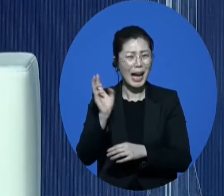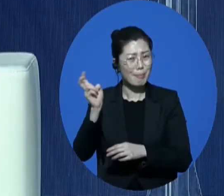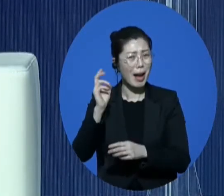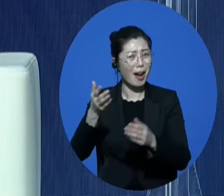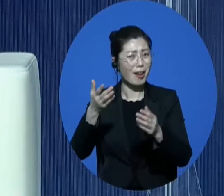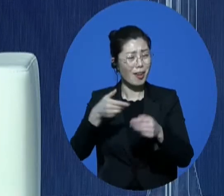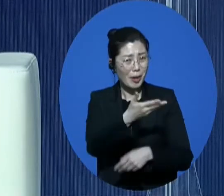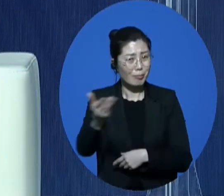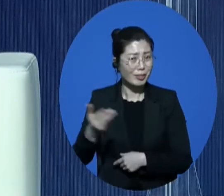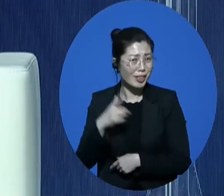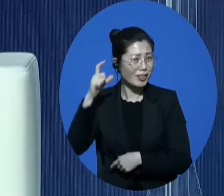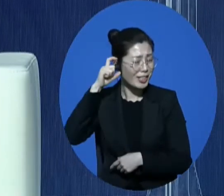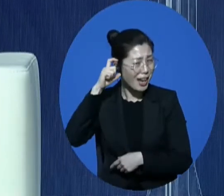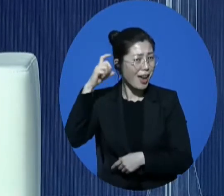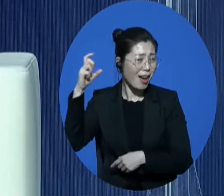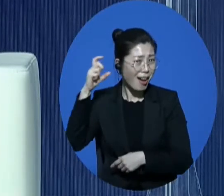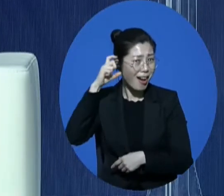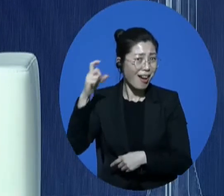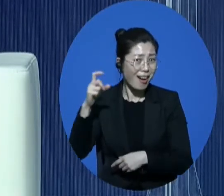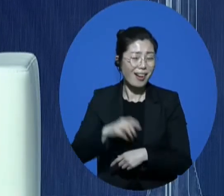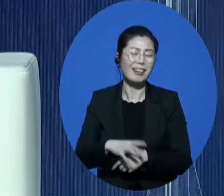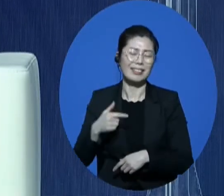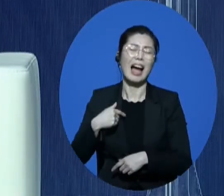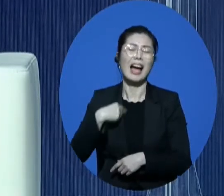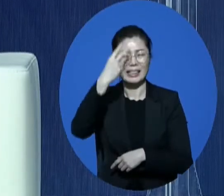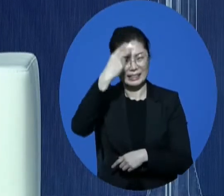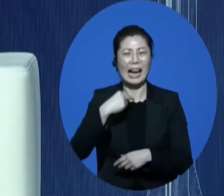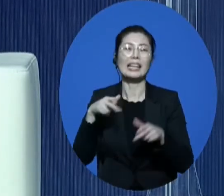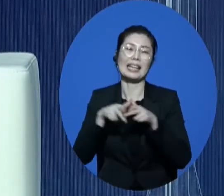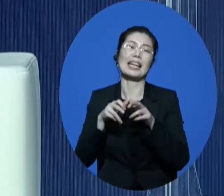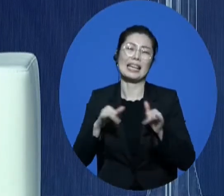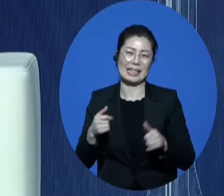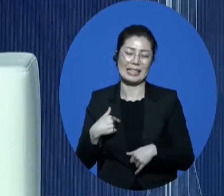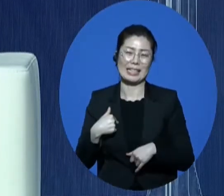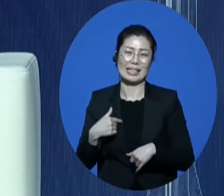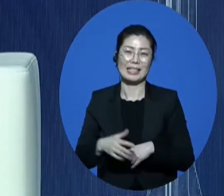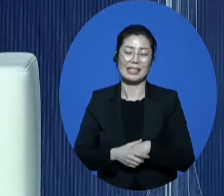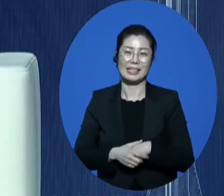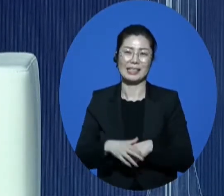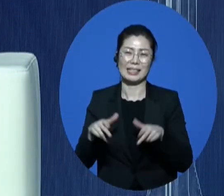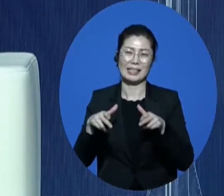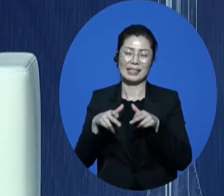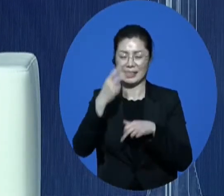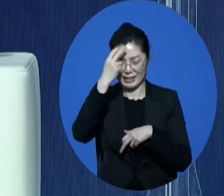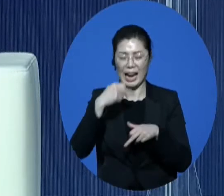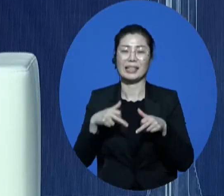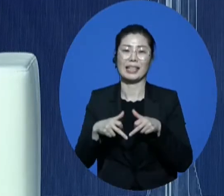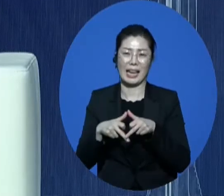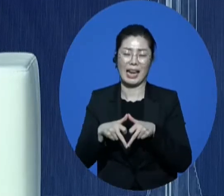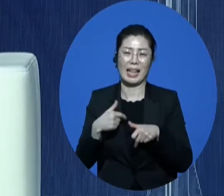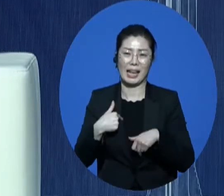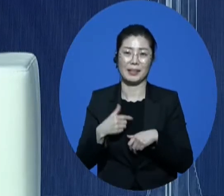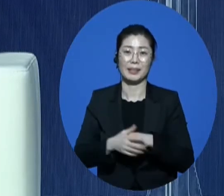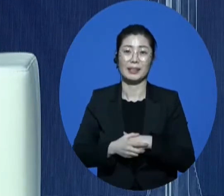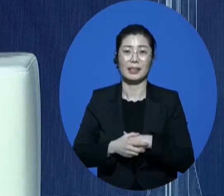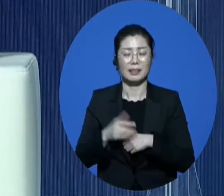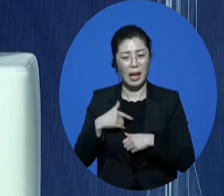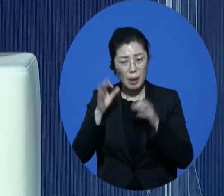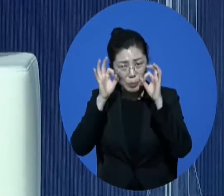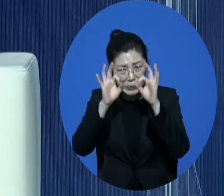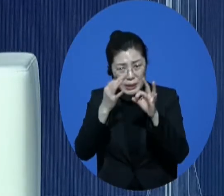보신 분들이 계실 것 같은데 저는 시각장애인입니다. 그래서 제가 보고 있지만